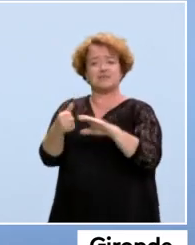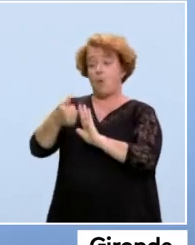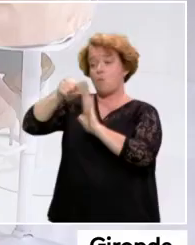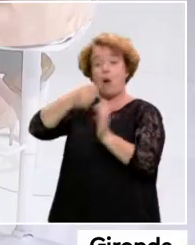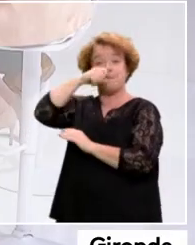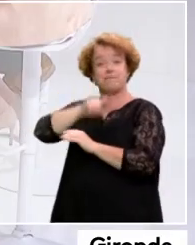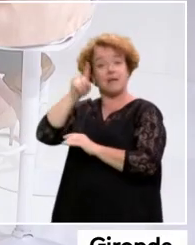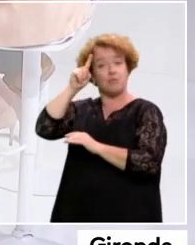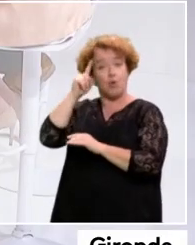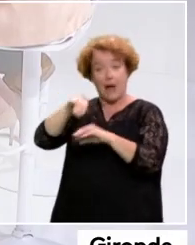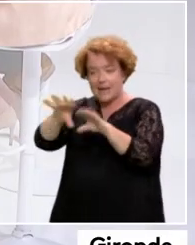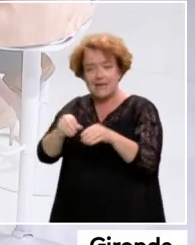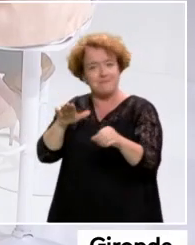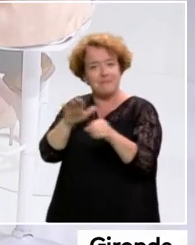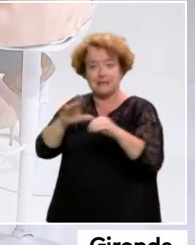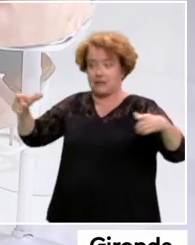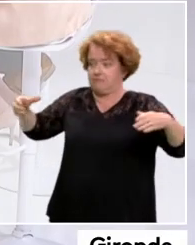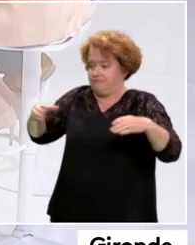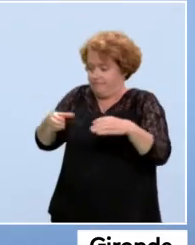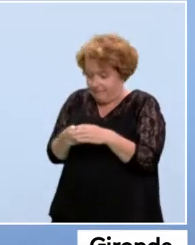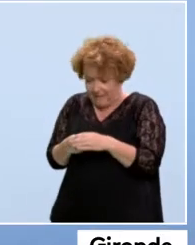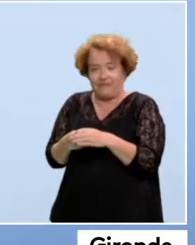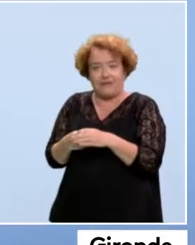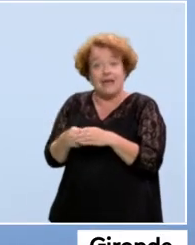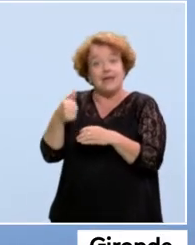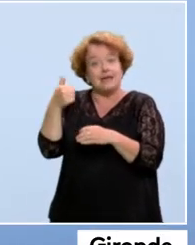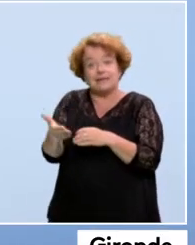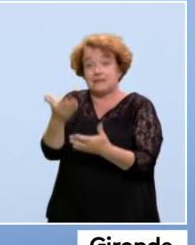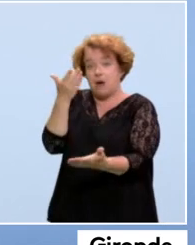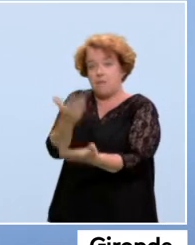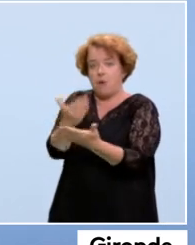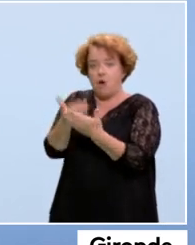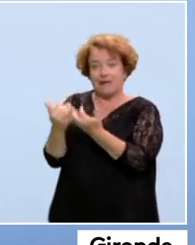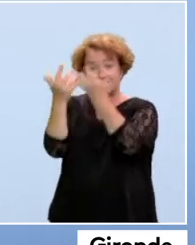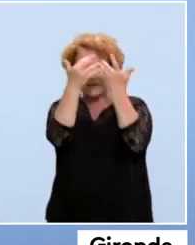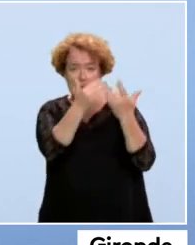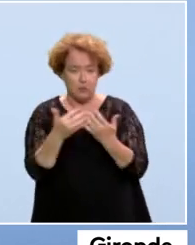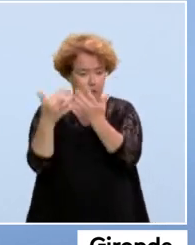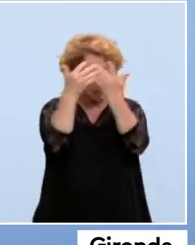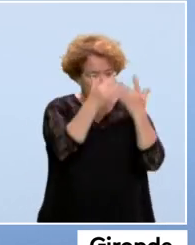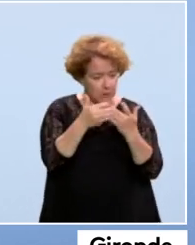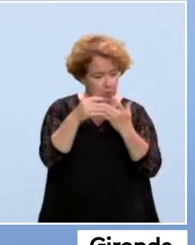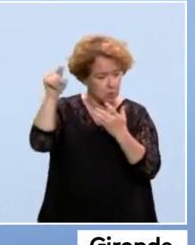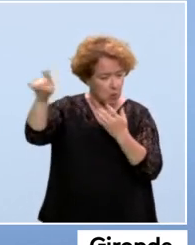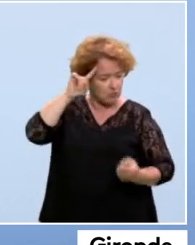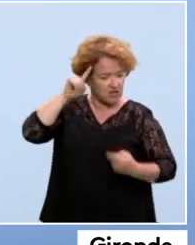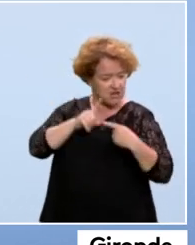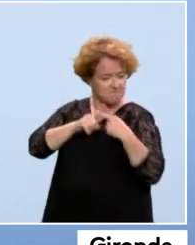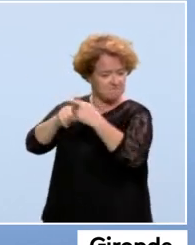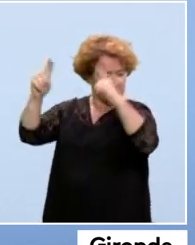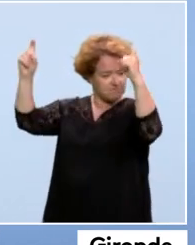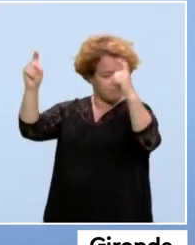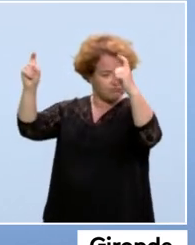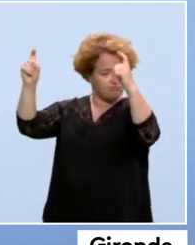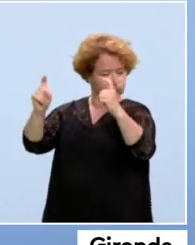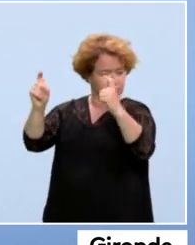personnel donc la situation c'est celle-ci et c'est un démantèlement méthodique froid et comptable de l'hôpital public Catherine qui a lieu depuis 5 ans et